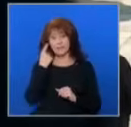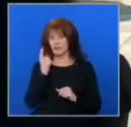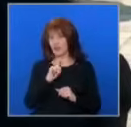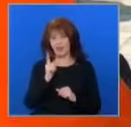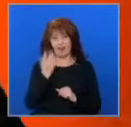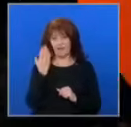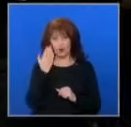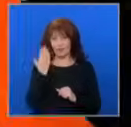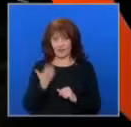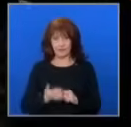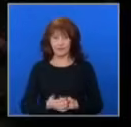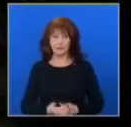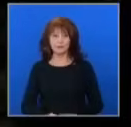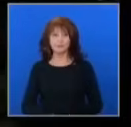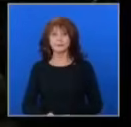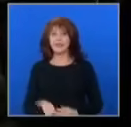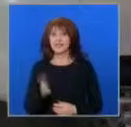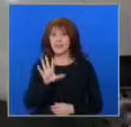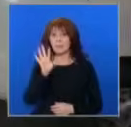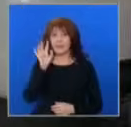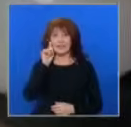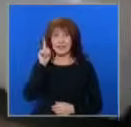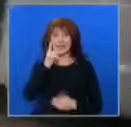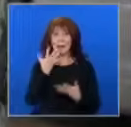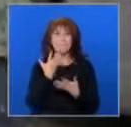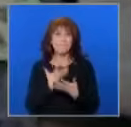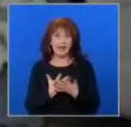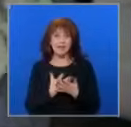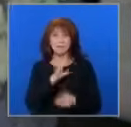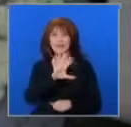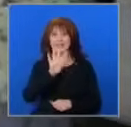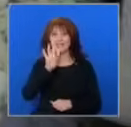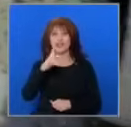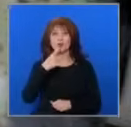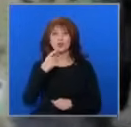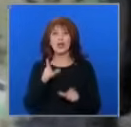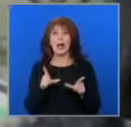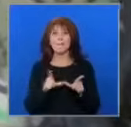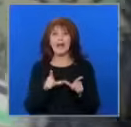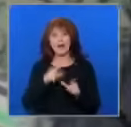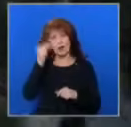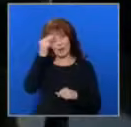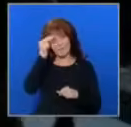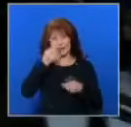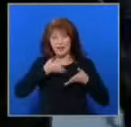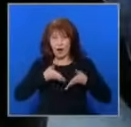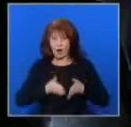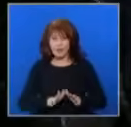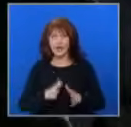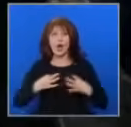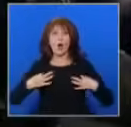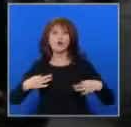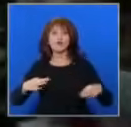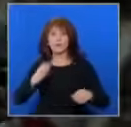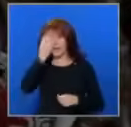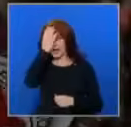той виновен. След 50 дни в плен, 54-годишната Мейра, в която е с български произход, беше освободена от Хамас